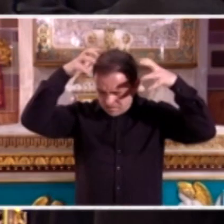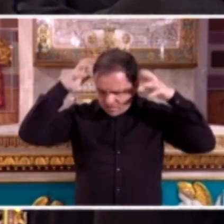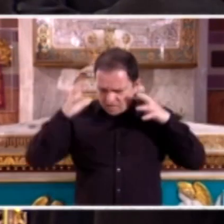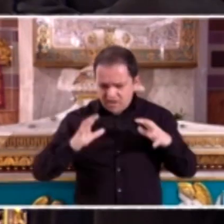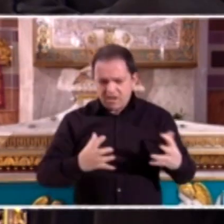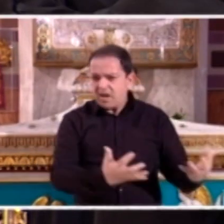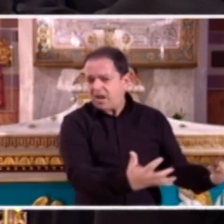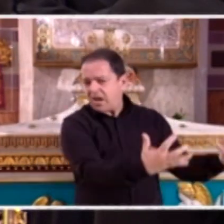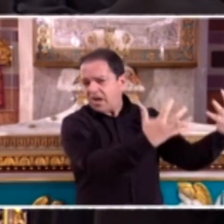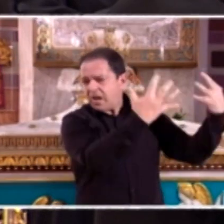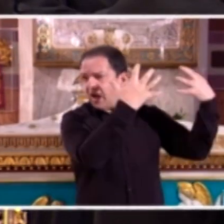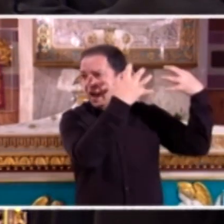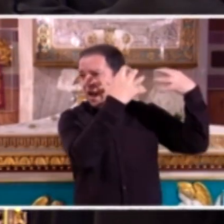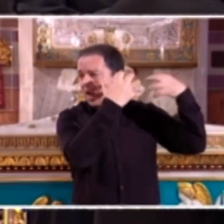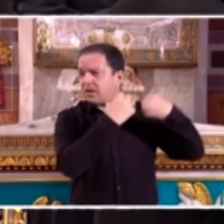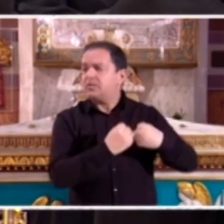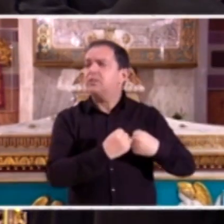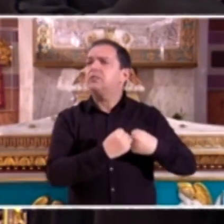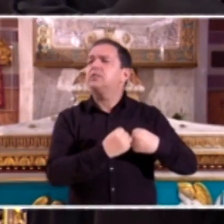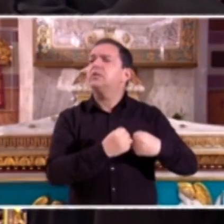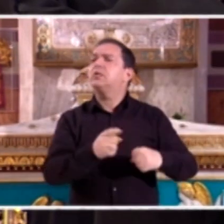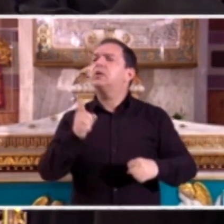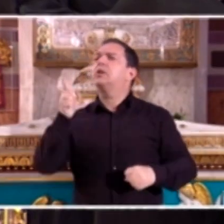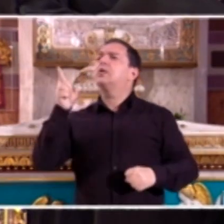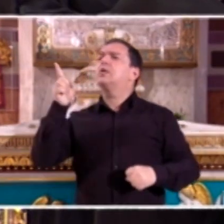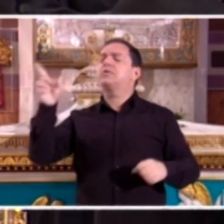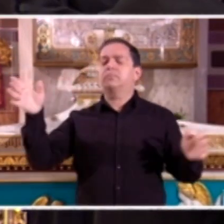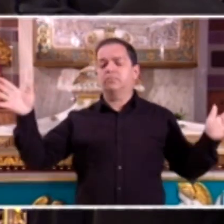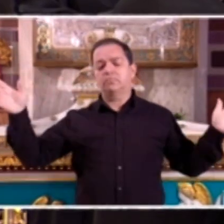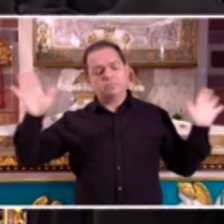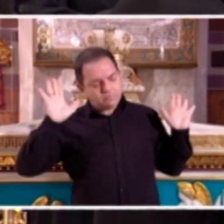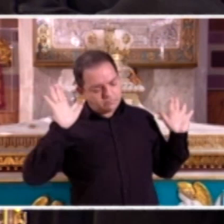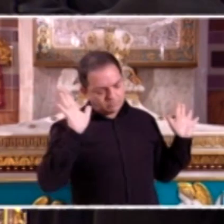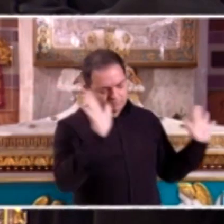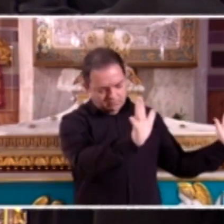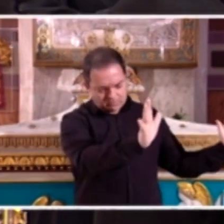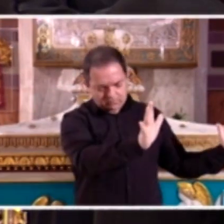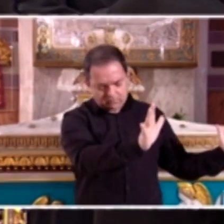Oh.